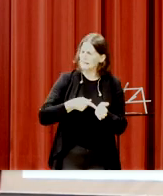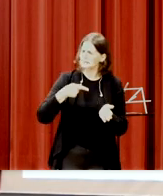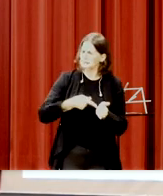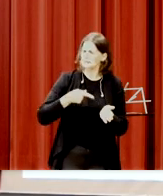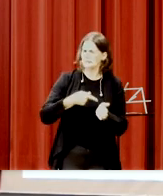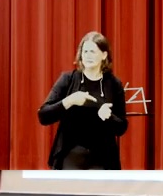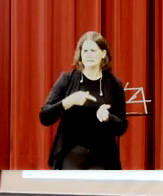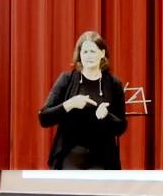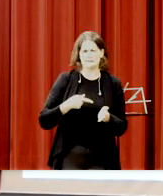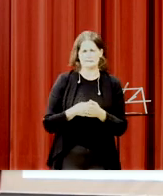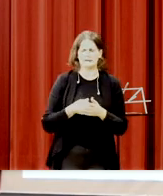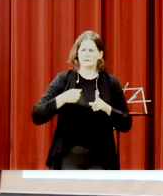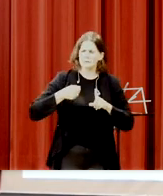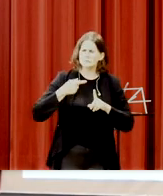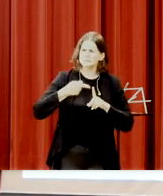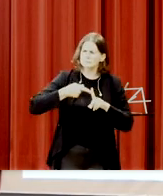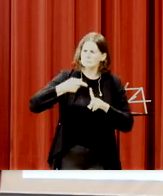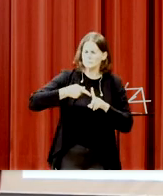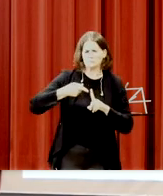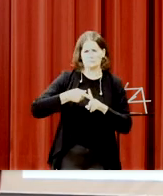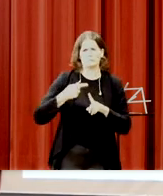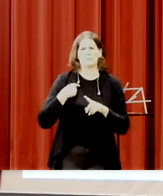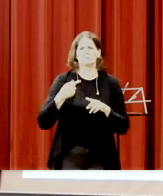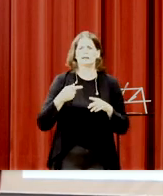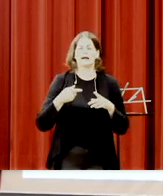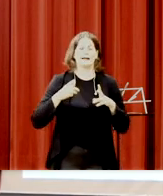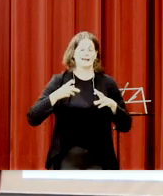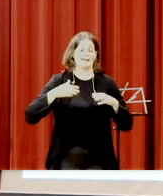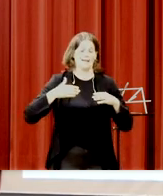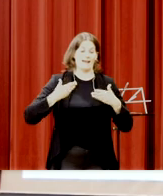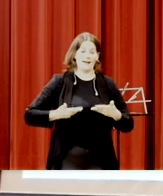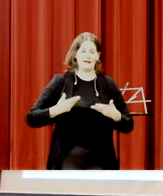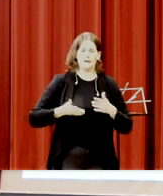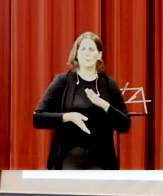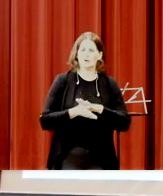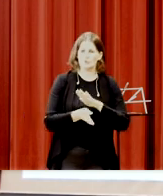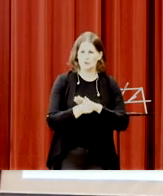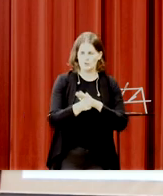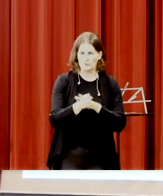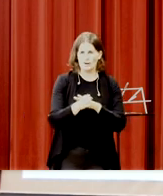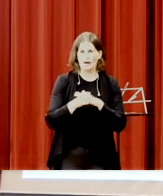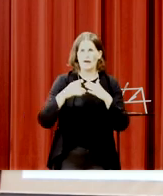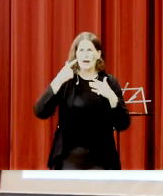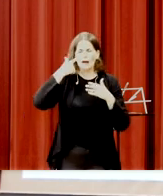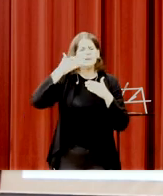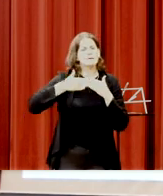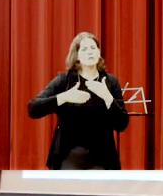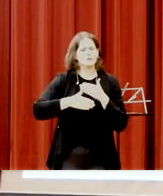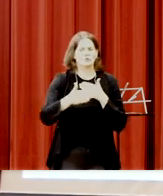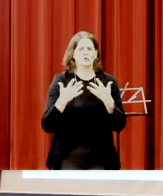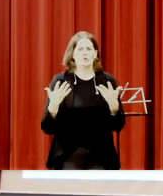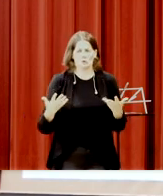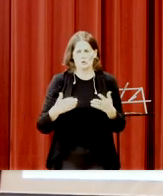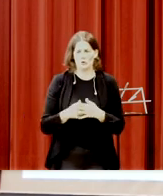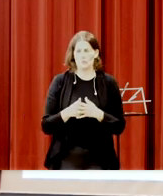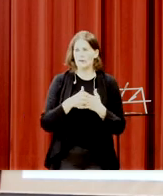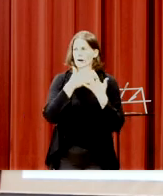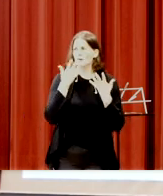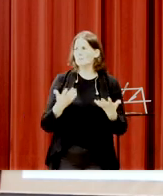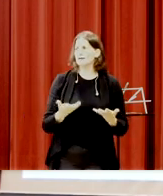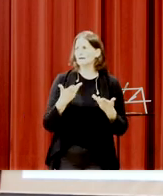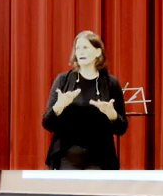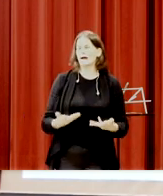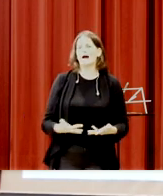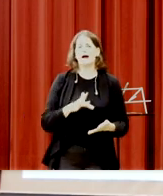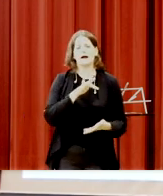futur. Per tant, és ara que necessitem reforçar aquesta xarxa d'universitats públiques catalanes creada fa més de